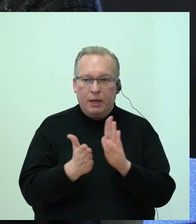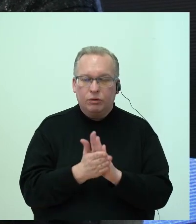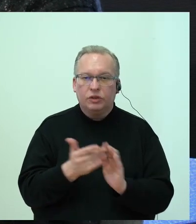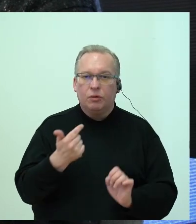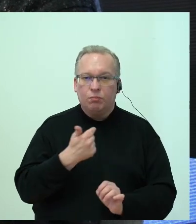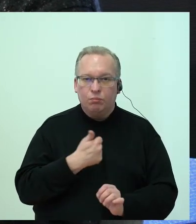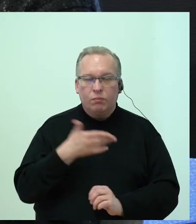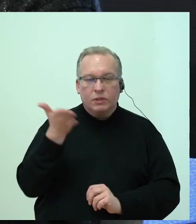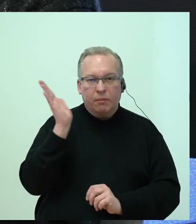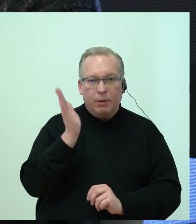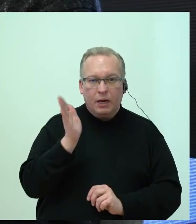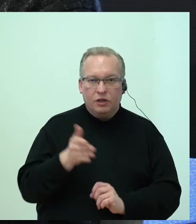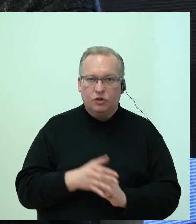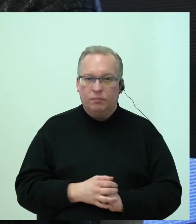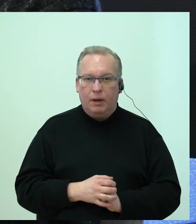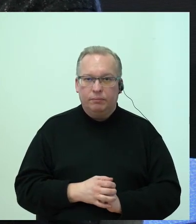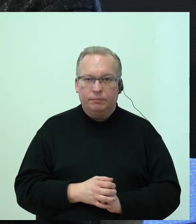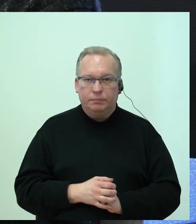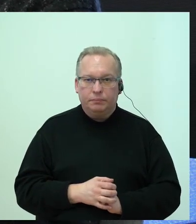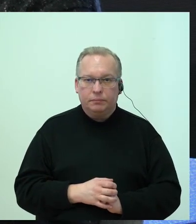mums pranešimą.